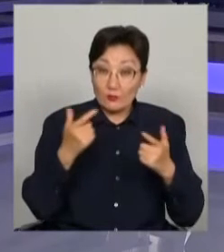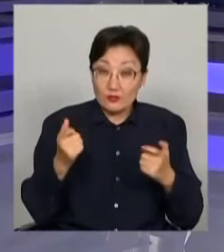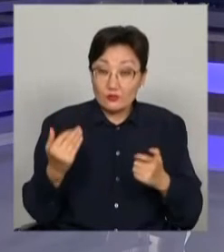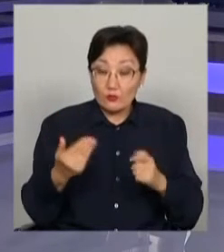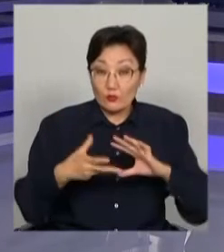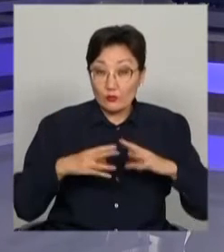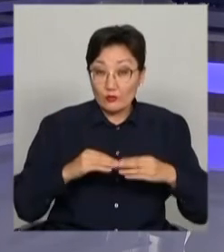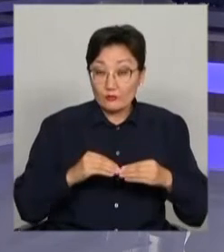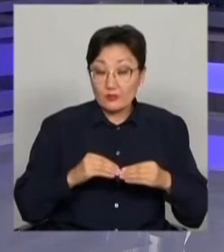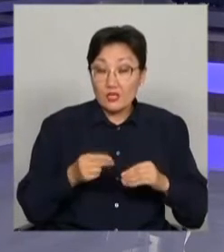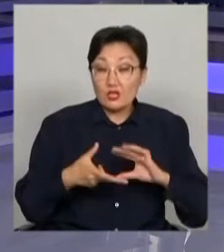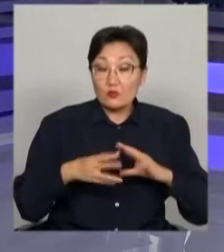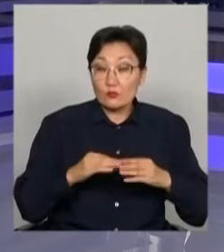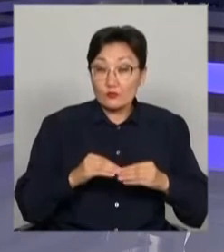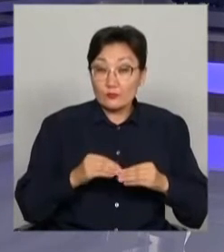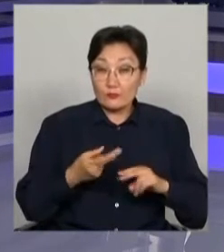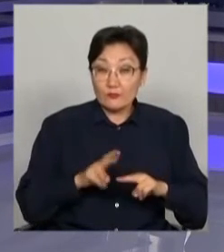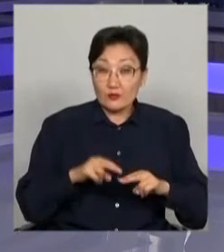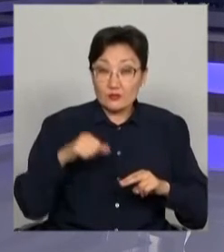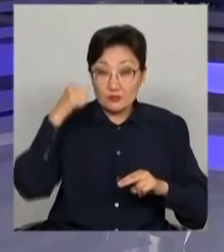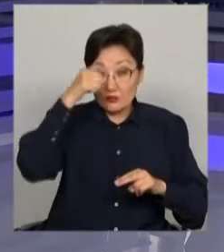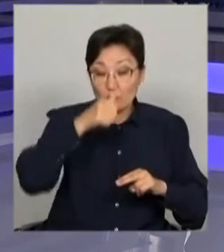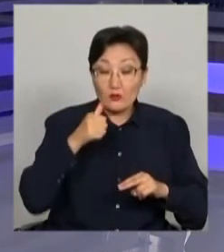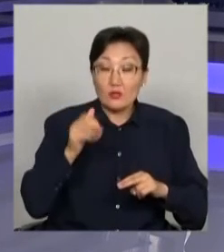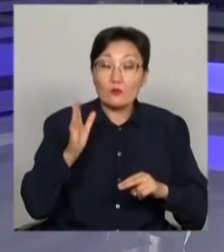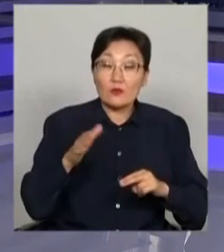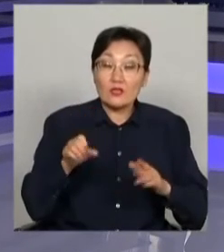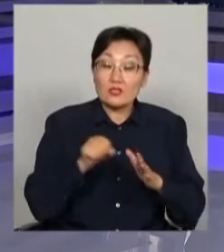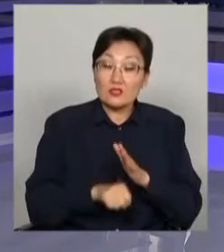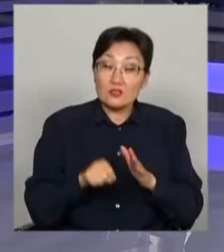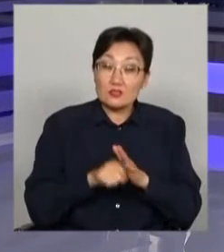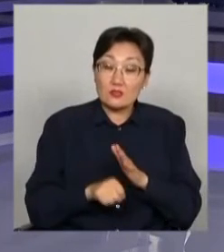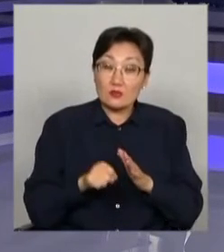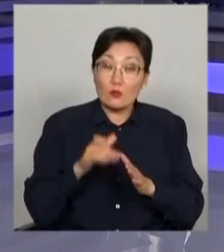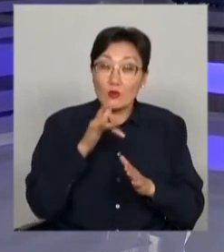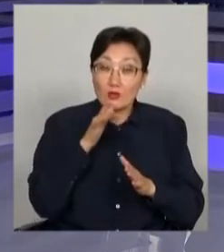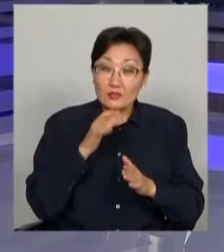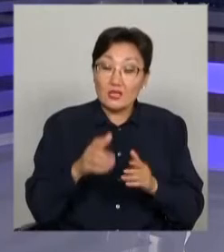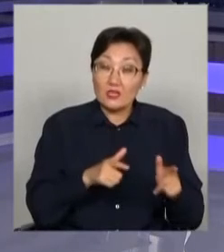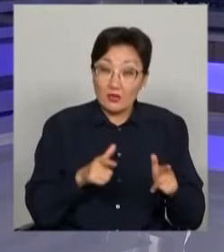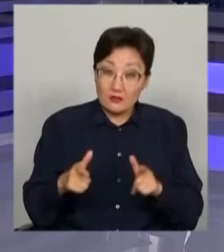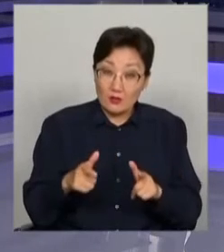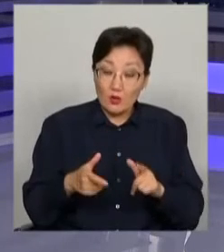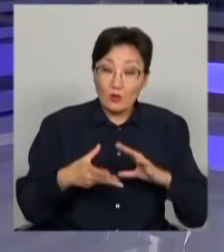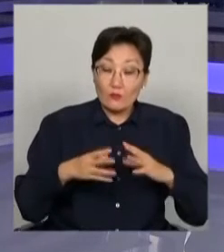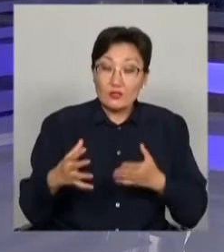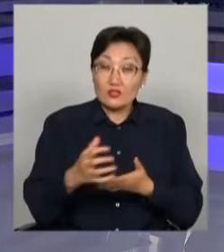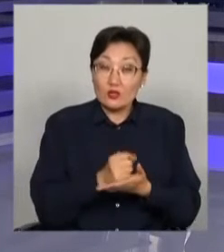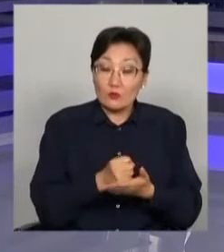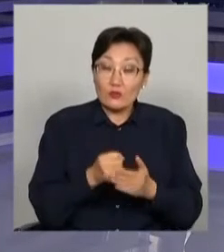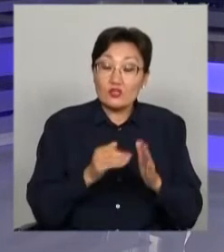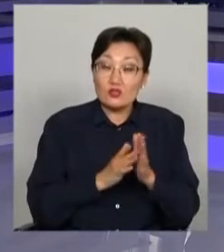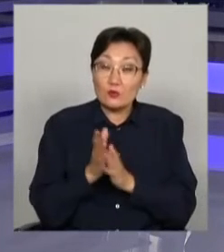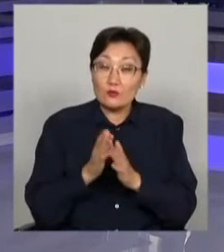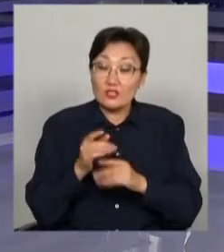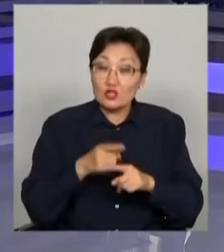дегенде жыл осы биылғы алда келе жатқан қысты еңсеріп өту үшін жалпы жиналған жемшөп қорының